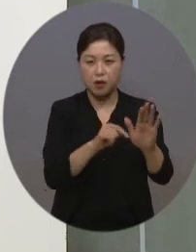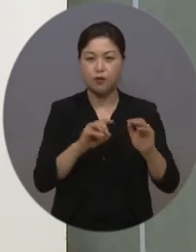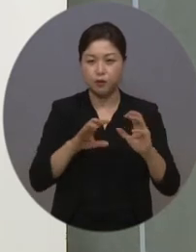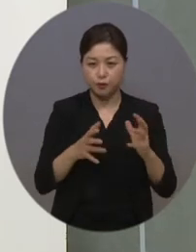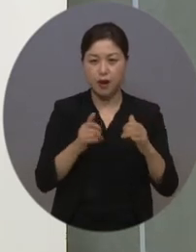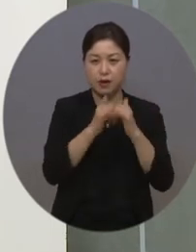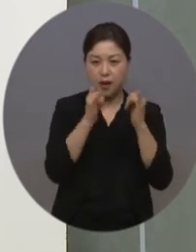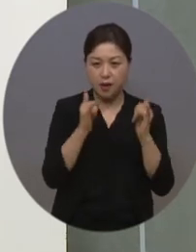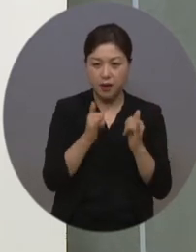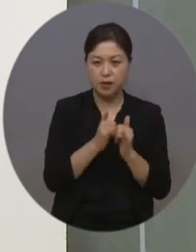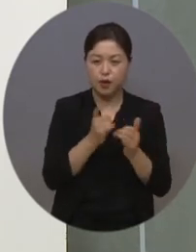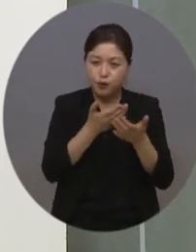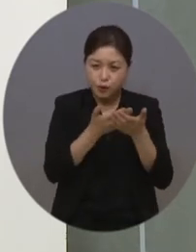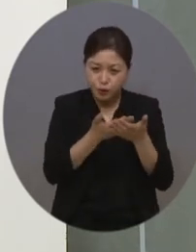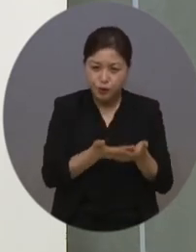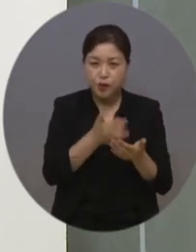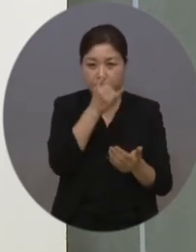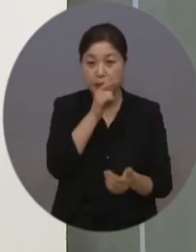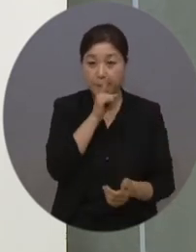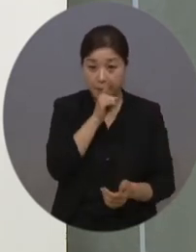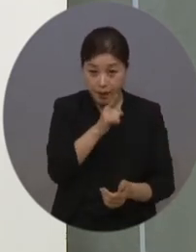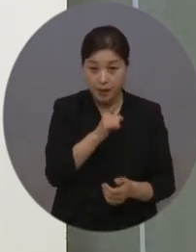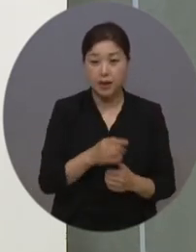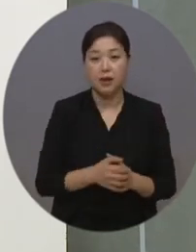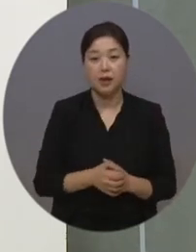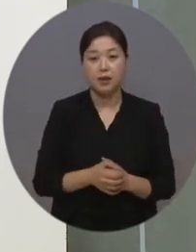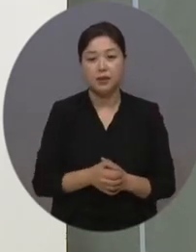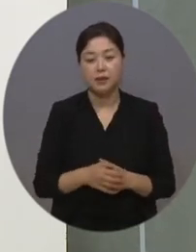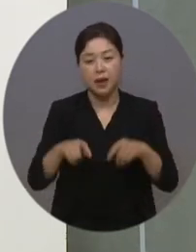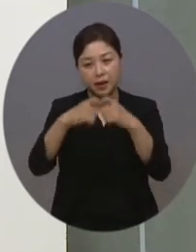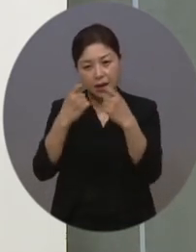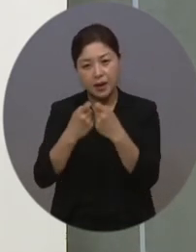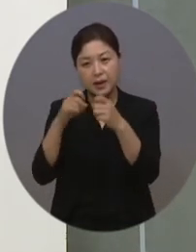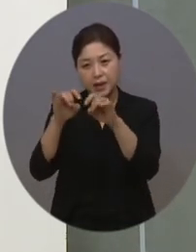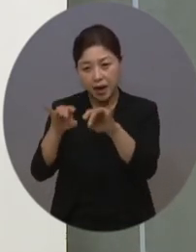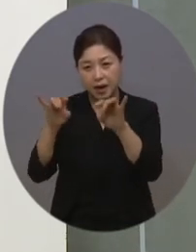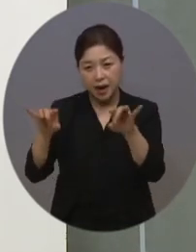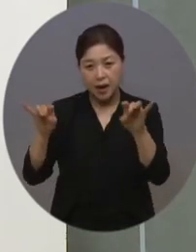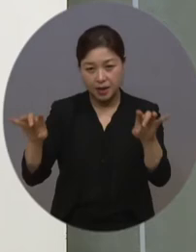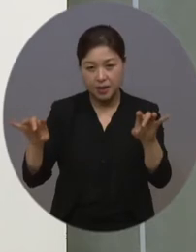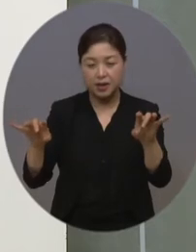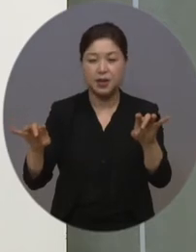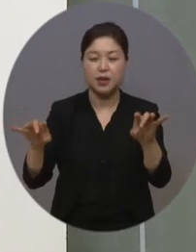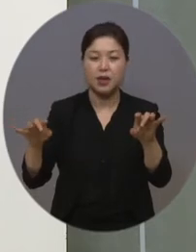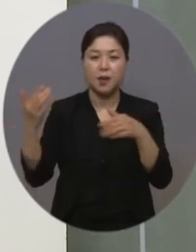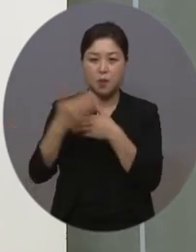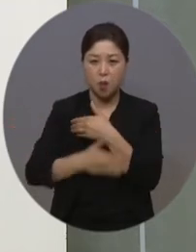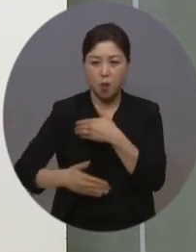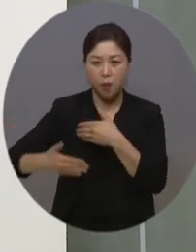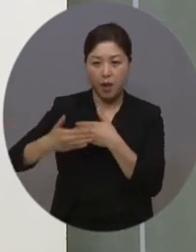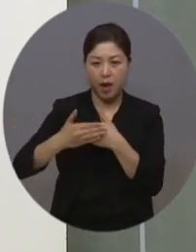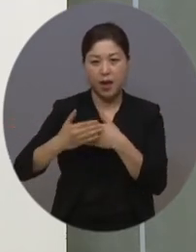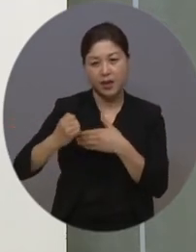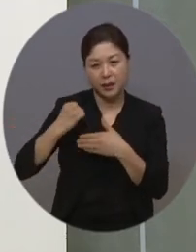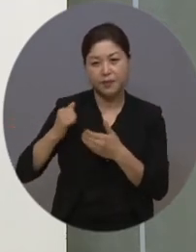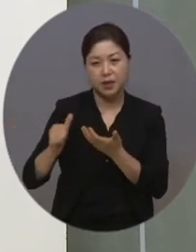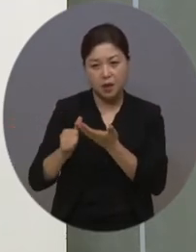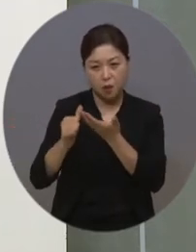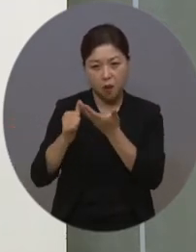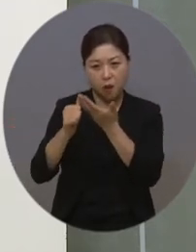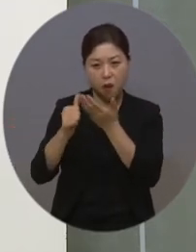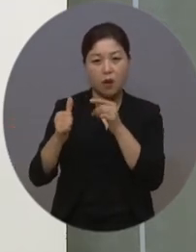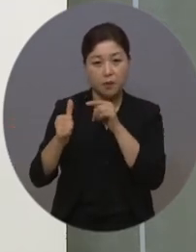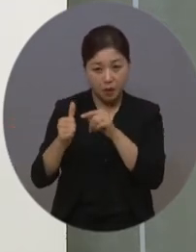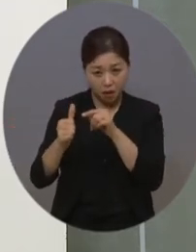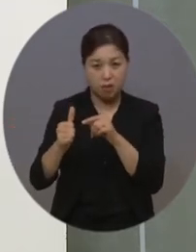하면서 각 개인의 문제겠지만은 각 개인이 특별히 면역력을 키워라. 면역력을